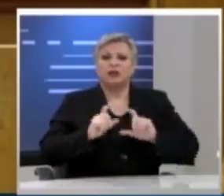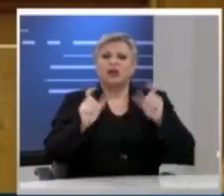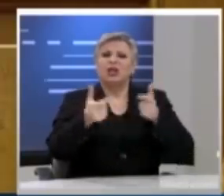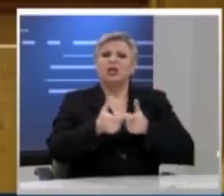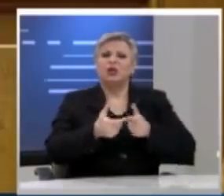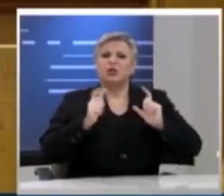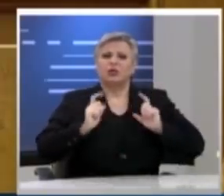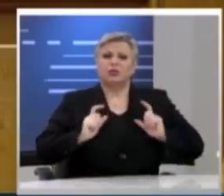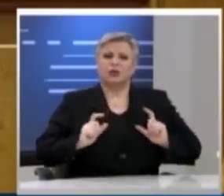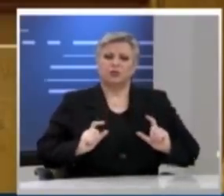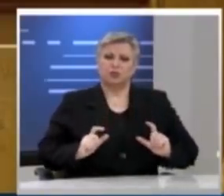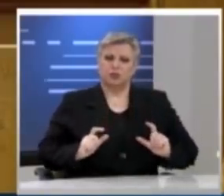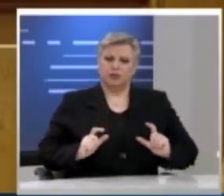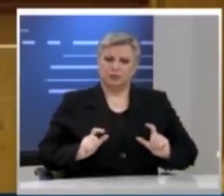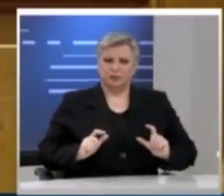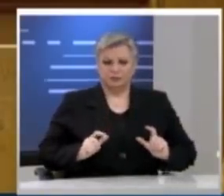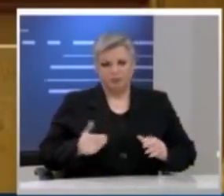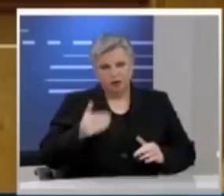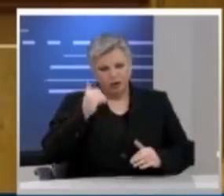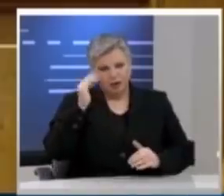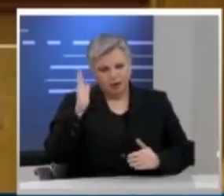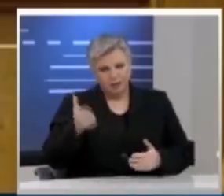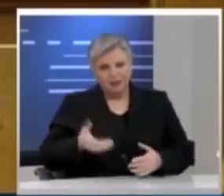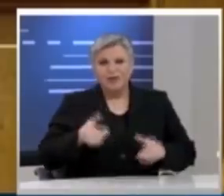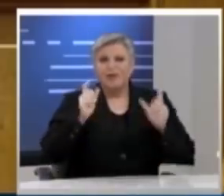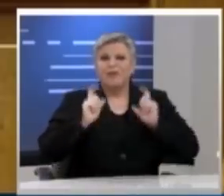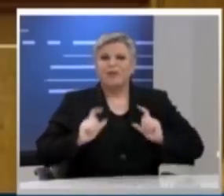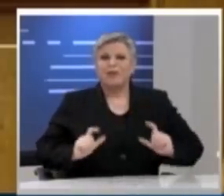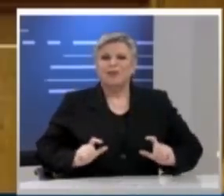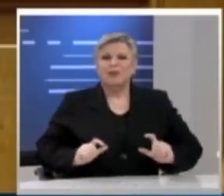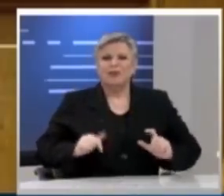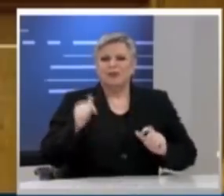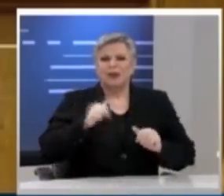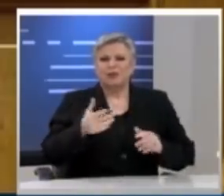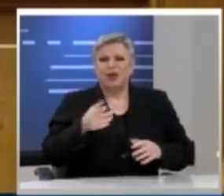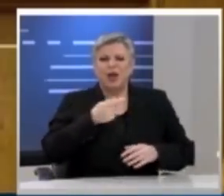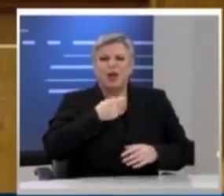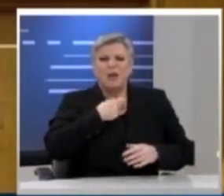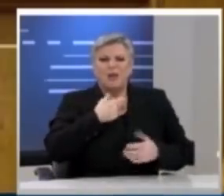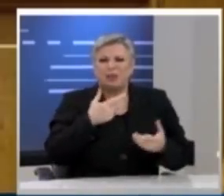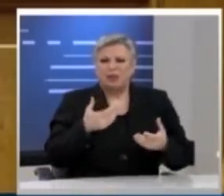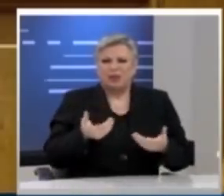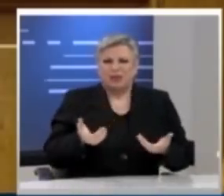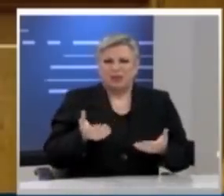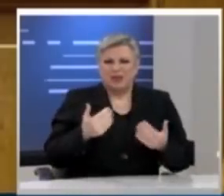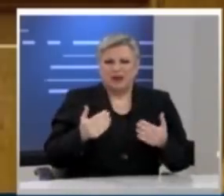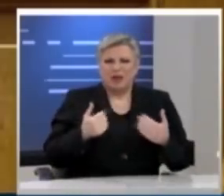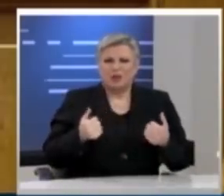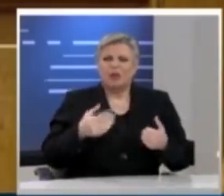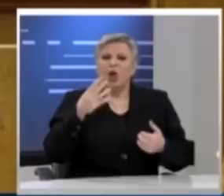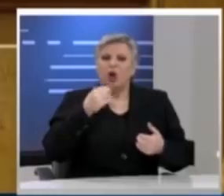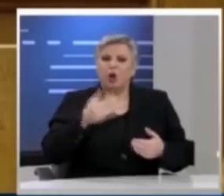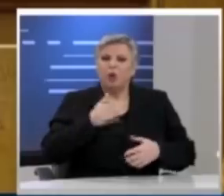είναι δυνατόν οι εύπορες τάξεις έχουν λύσει τέτοιας φύσης προβλήματα έχουν εναλλακτικές αρκετές